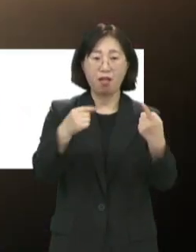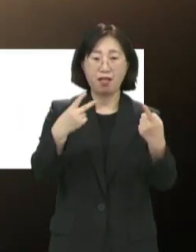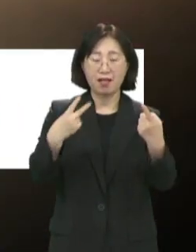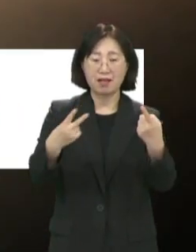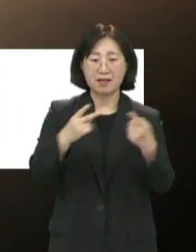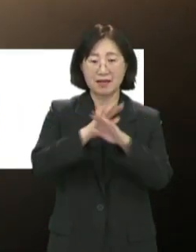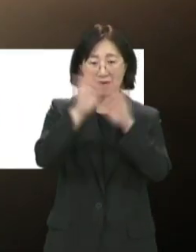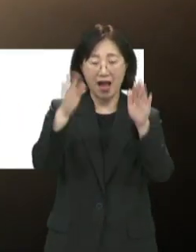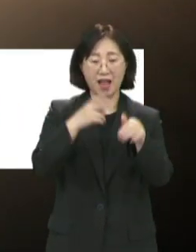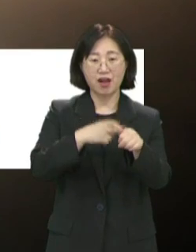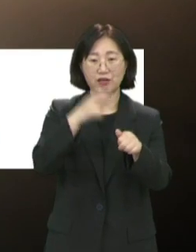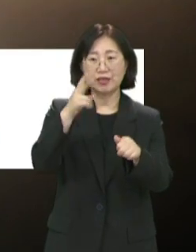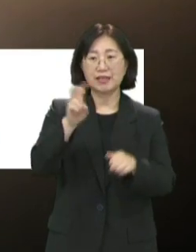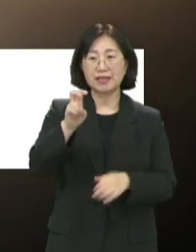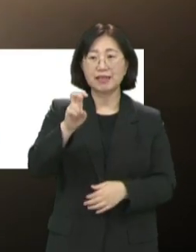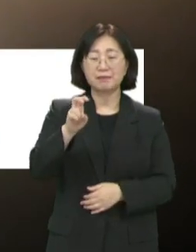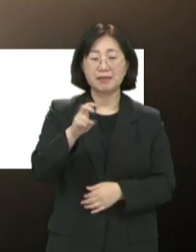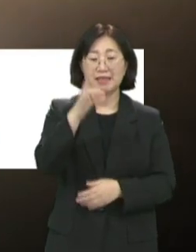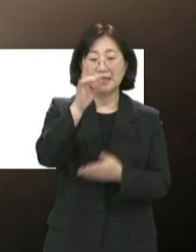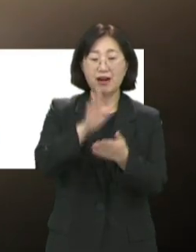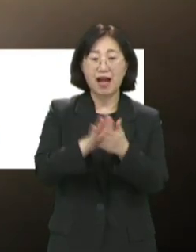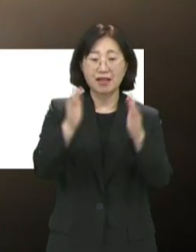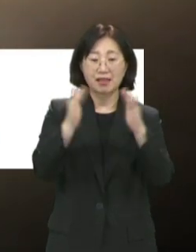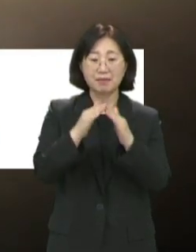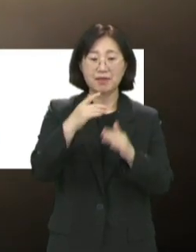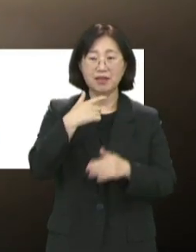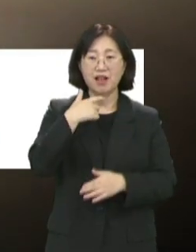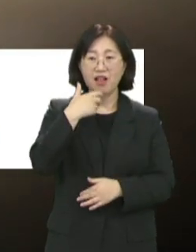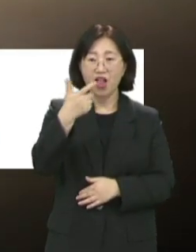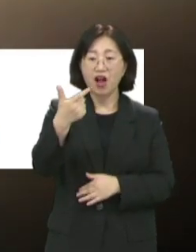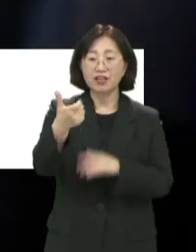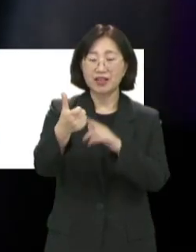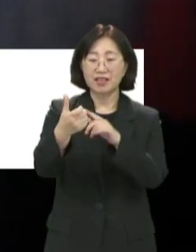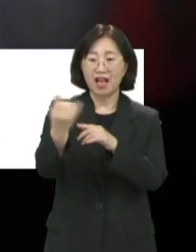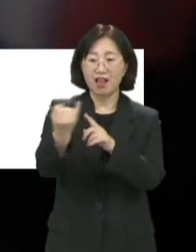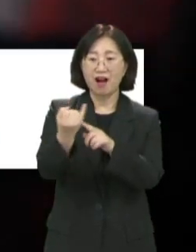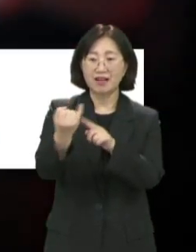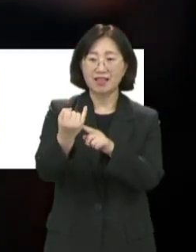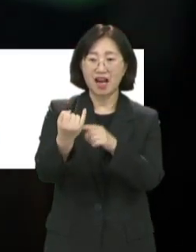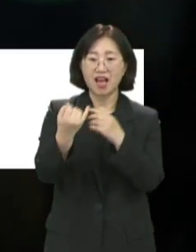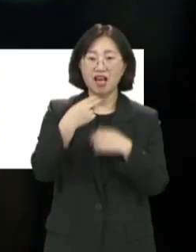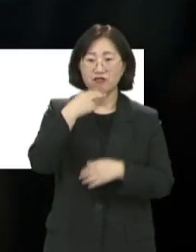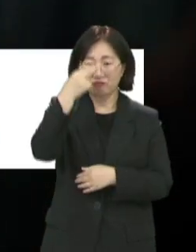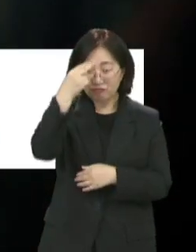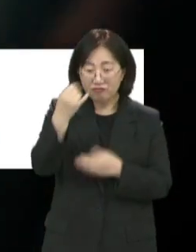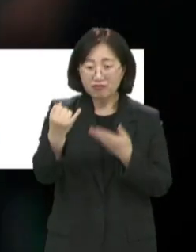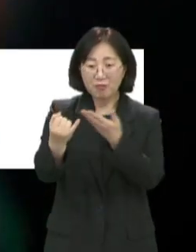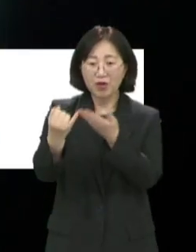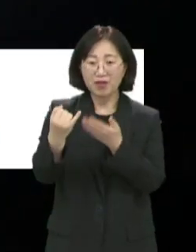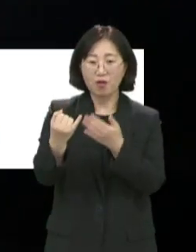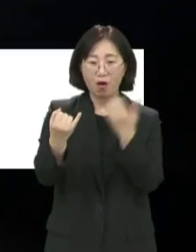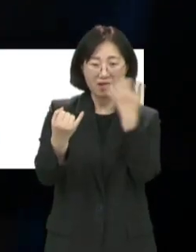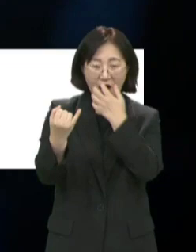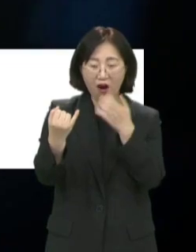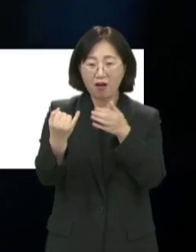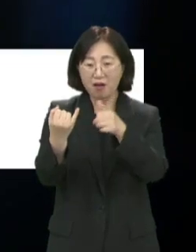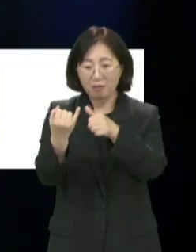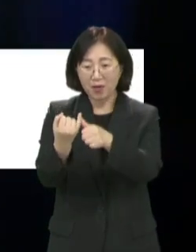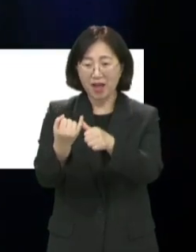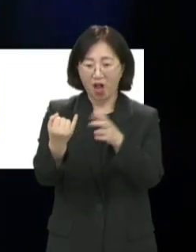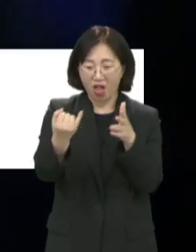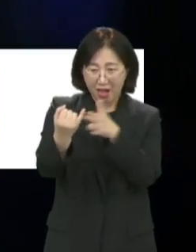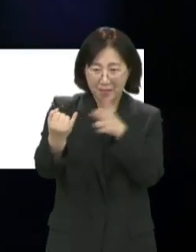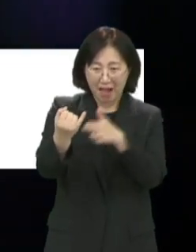12시 20분 쯤 천안의 한 집에서 16살 여학생에게 술을 먹인 뒤 성폭행하고이를 휴대전화로 촬영한 뒤